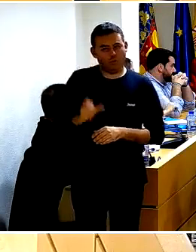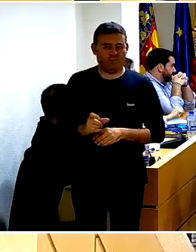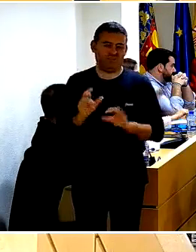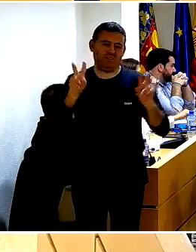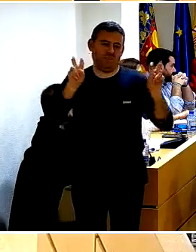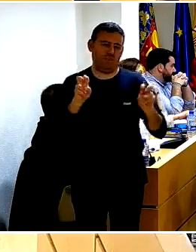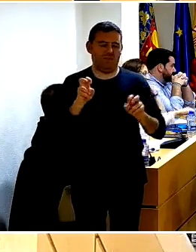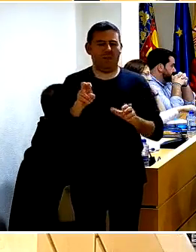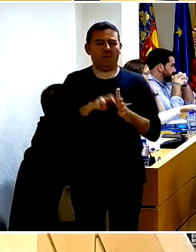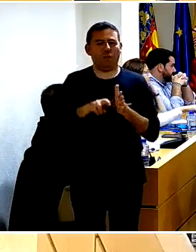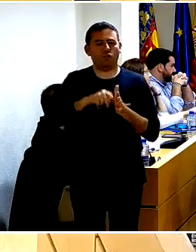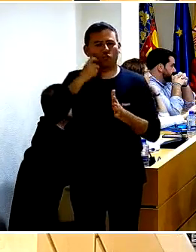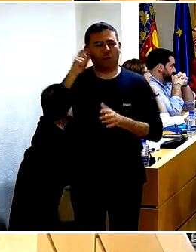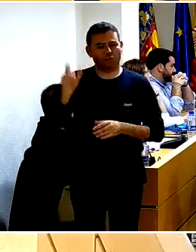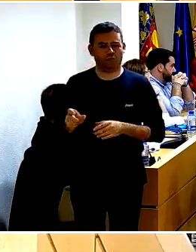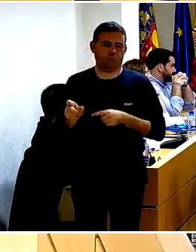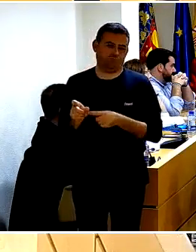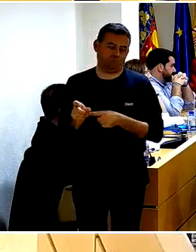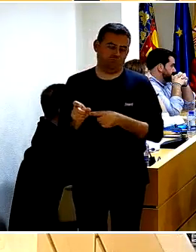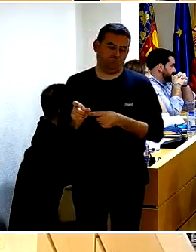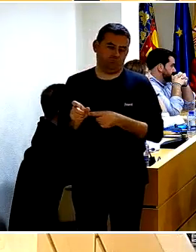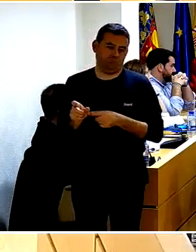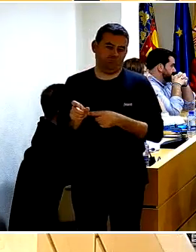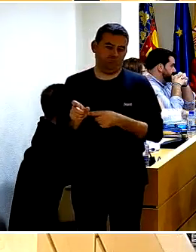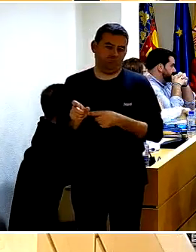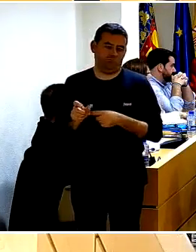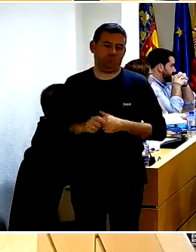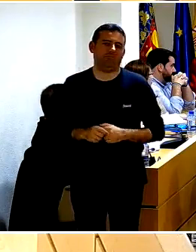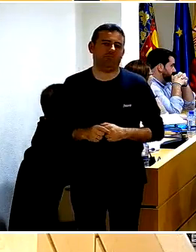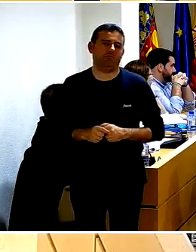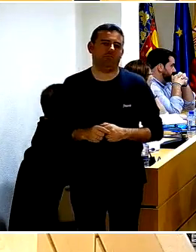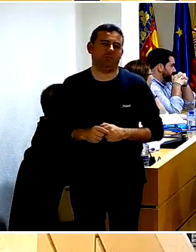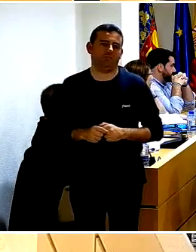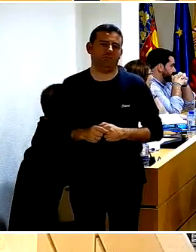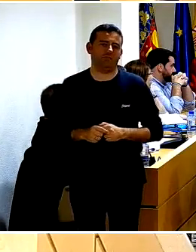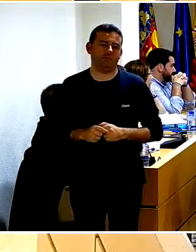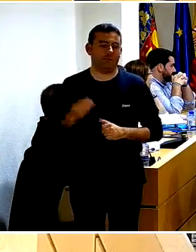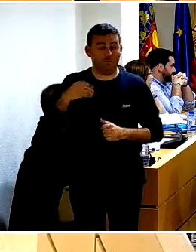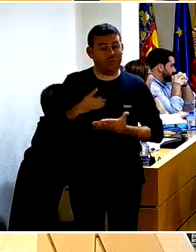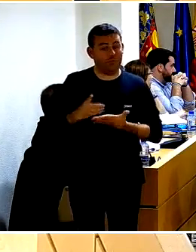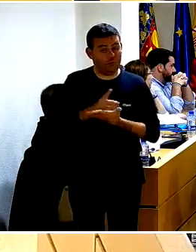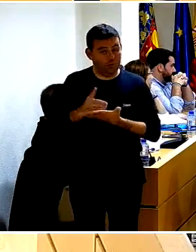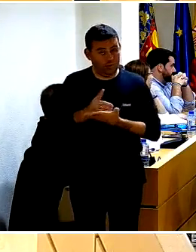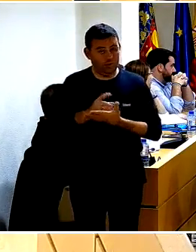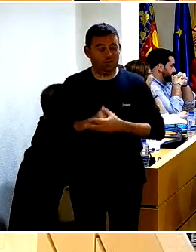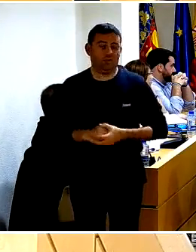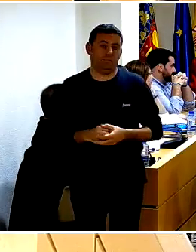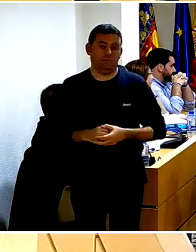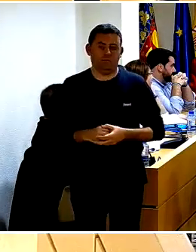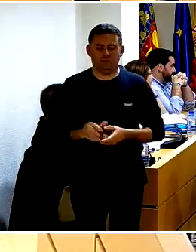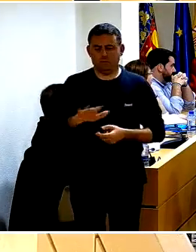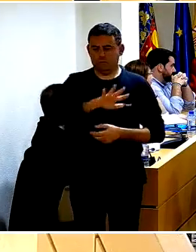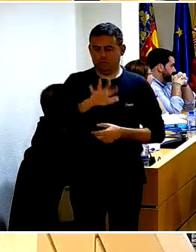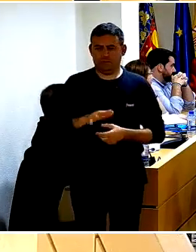comparem, i digital, era una persona de recursos humans digitals també, val? O sigui que pareix mentira que vostè